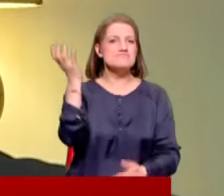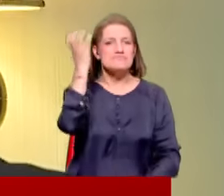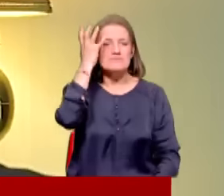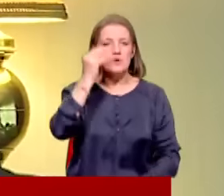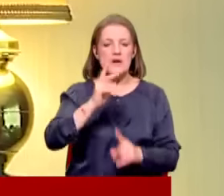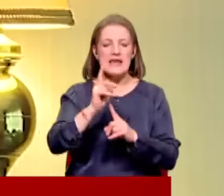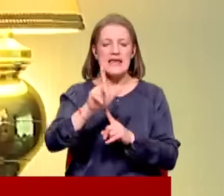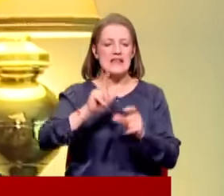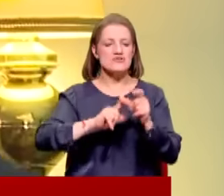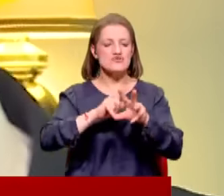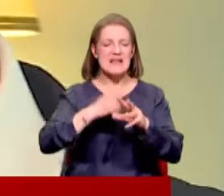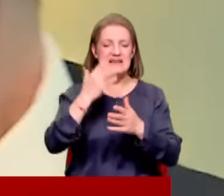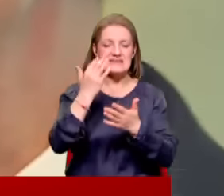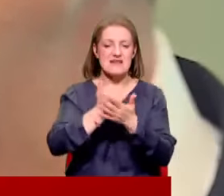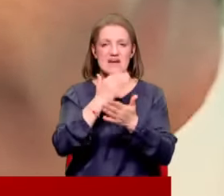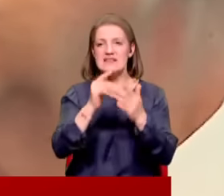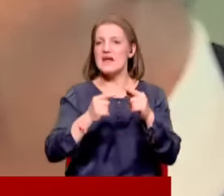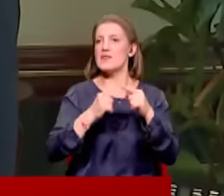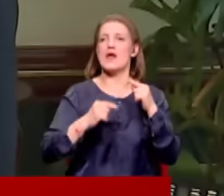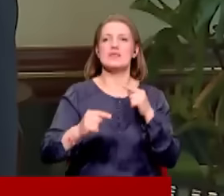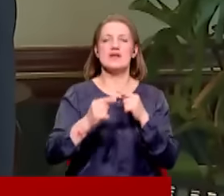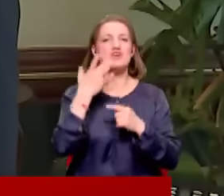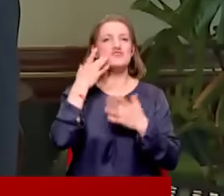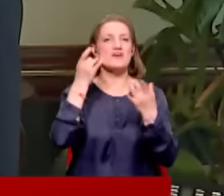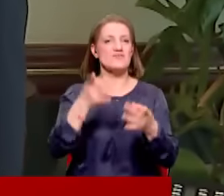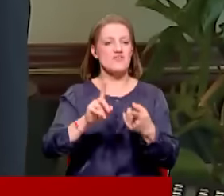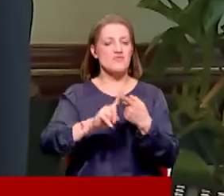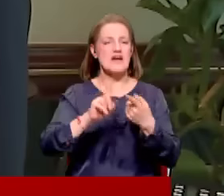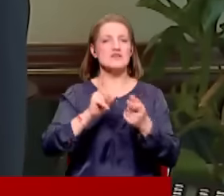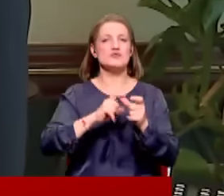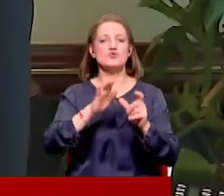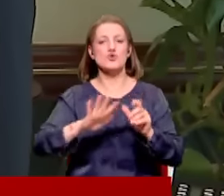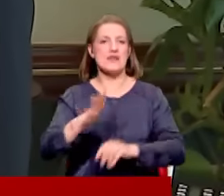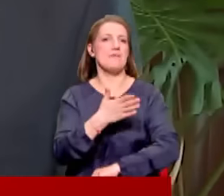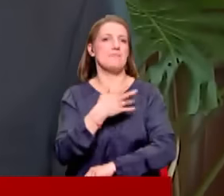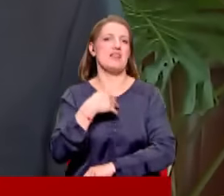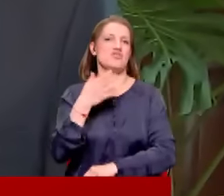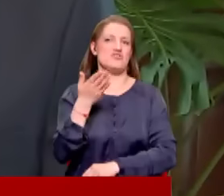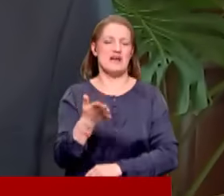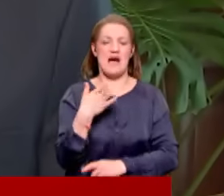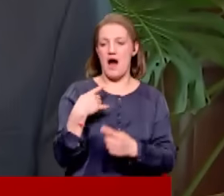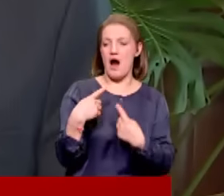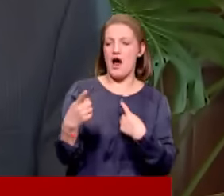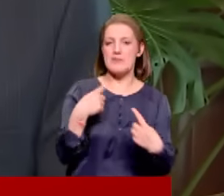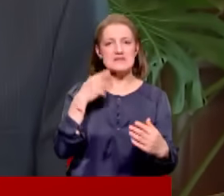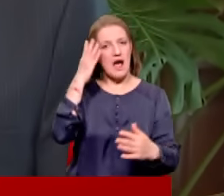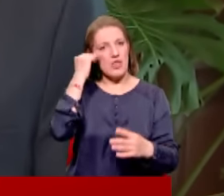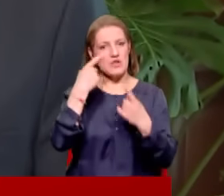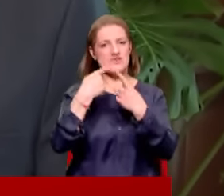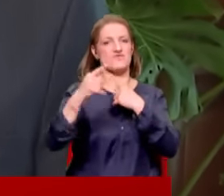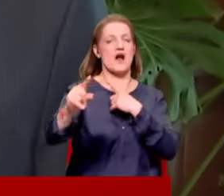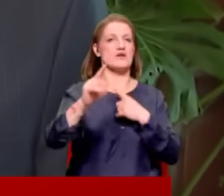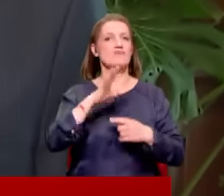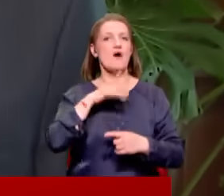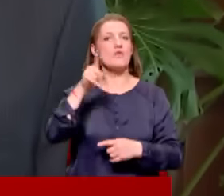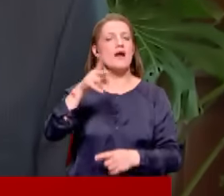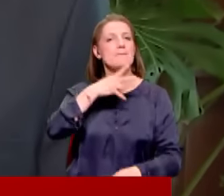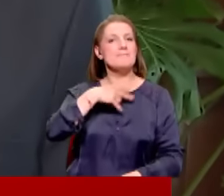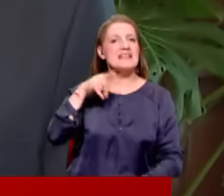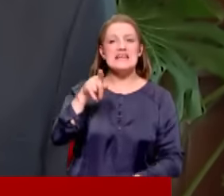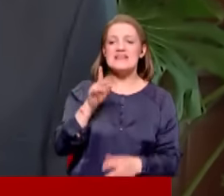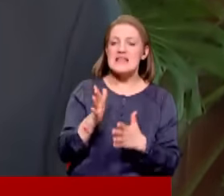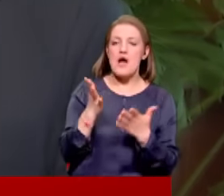bilinen ilçelerdeki zaferinin altında şeffaflık ve sosyal belediyecilik yatıyor. Aramızda anlayış farkı vardı. Onlar